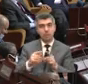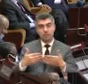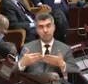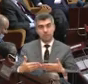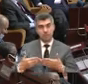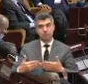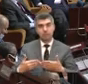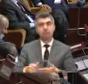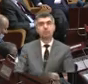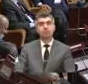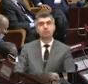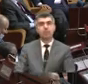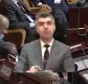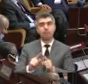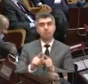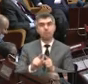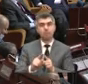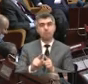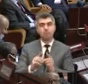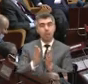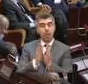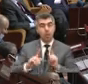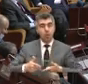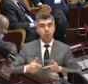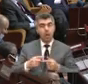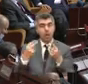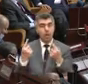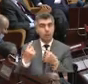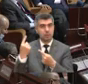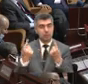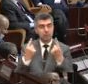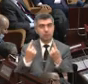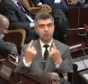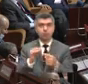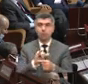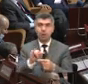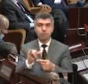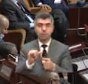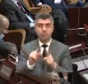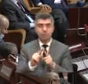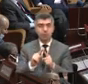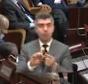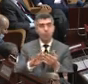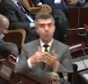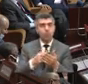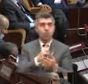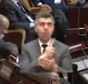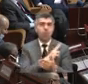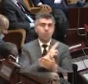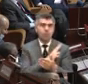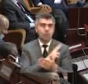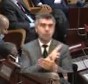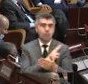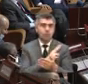مر ما مرش في وضعية عادية. الحمد لله بفضل التجربة والخبرة والحنكة ديال الأساتذة استطعنا